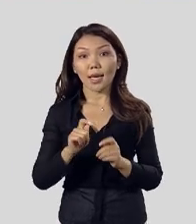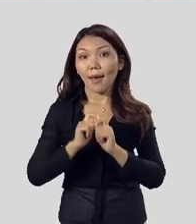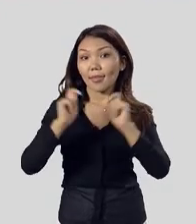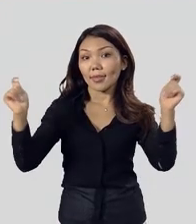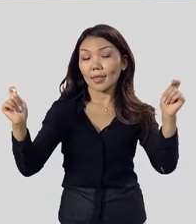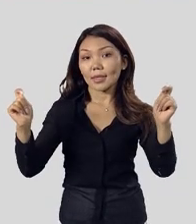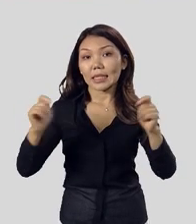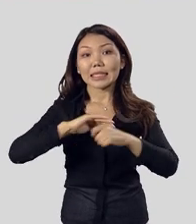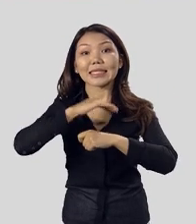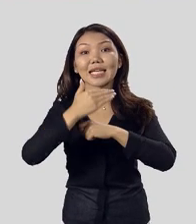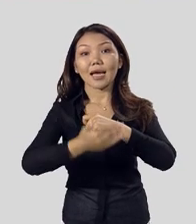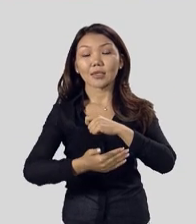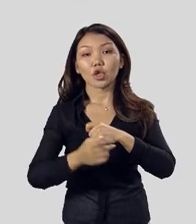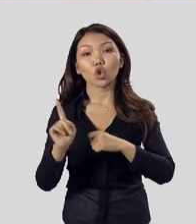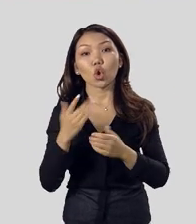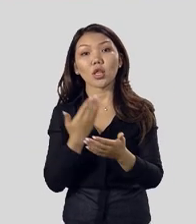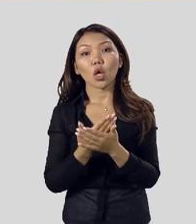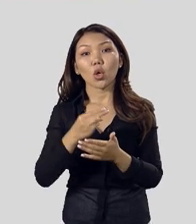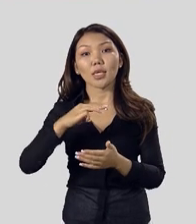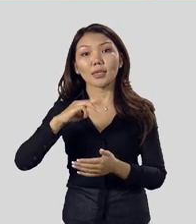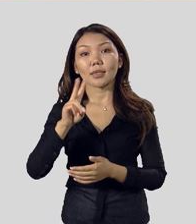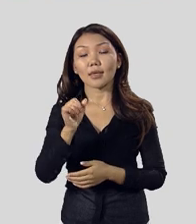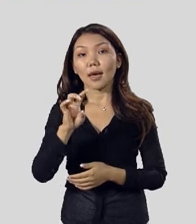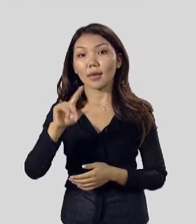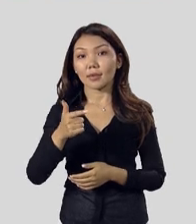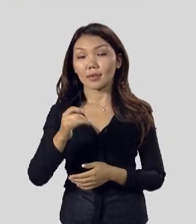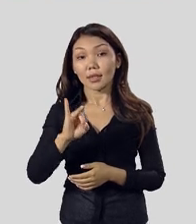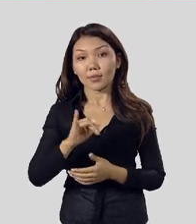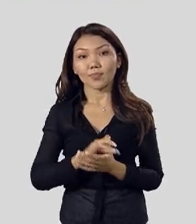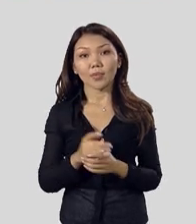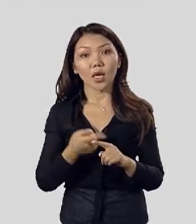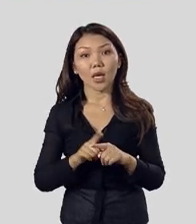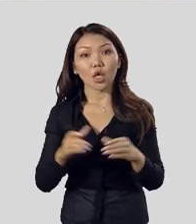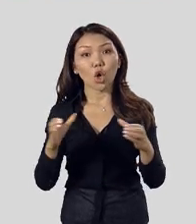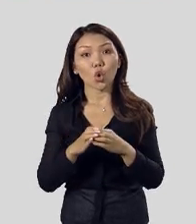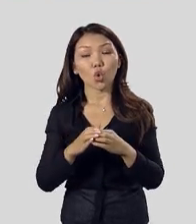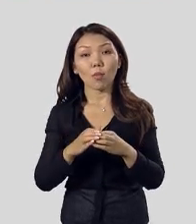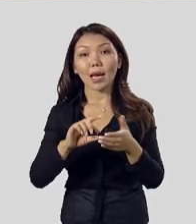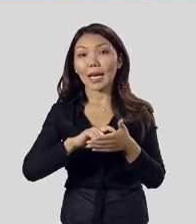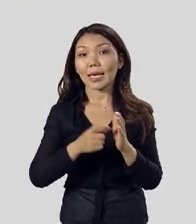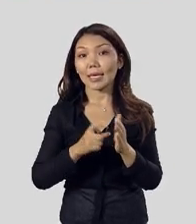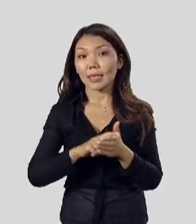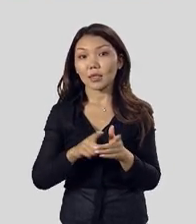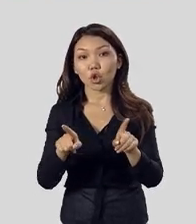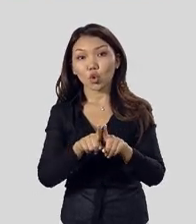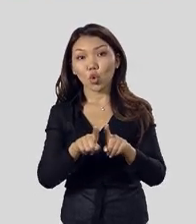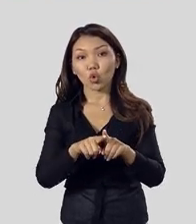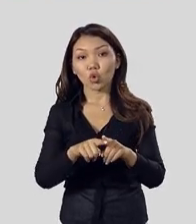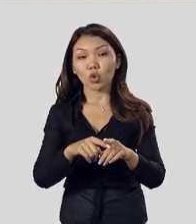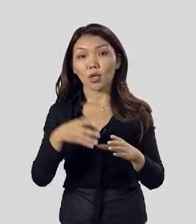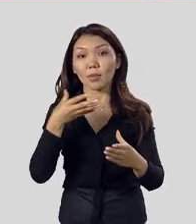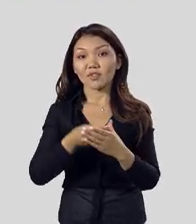что же такое ткань ткань эта группа клеток сходных по своему строению по